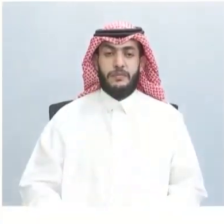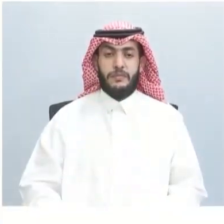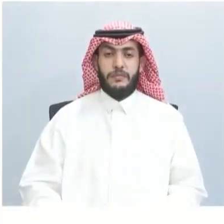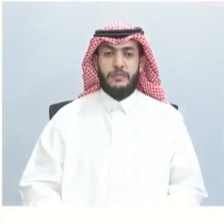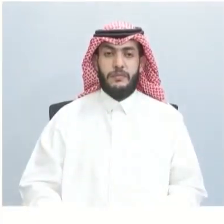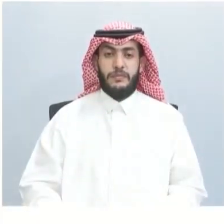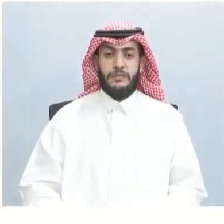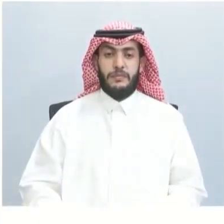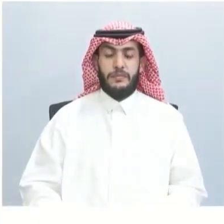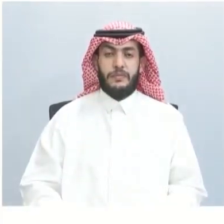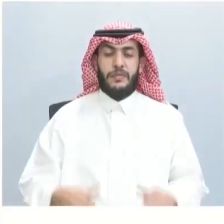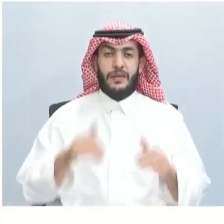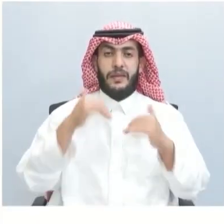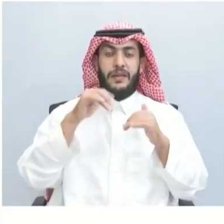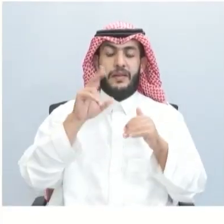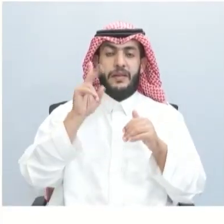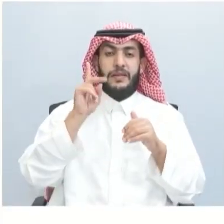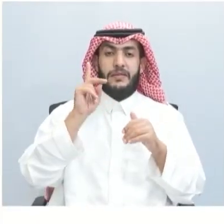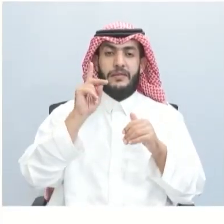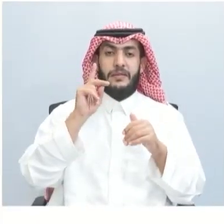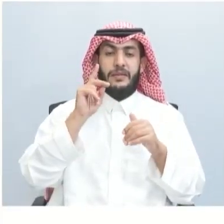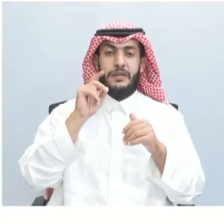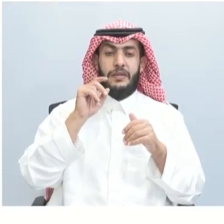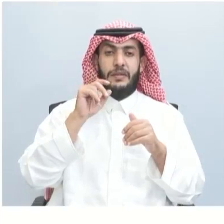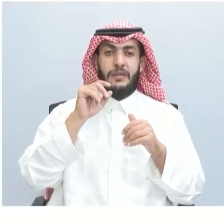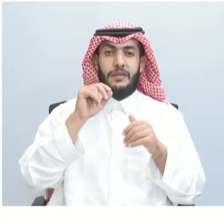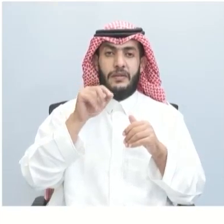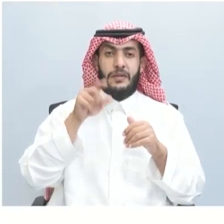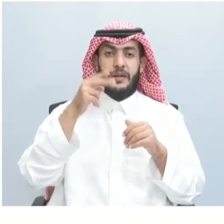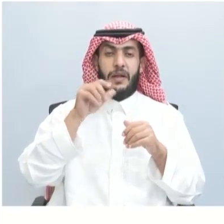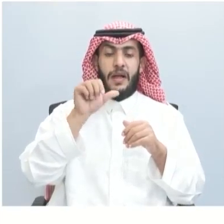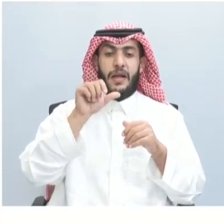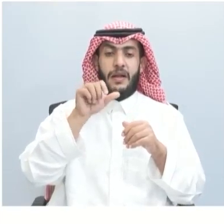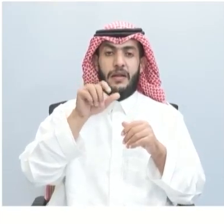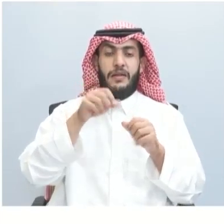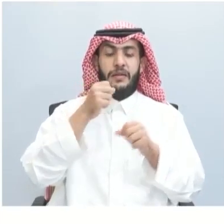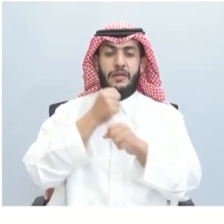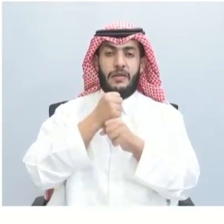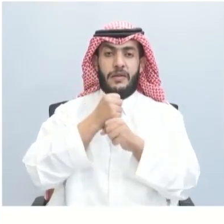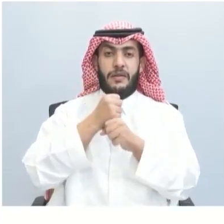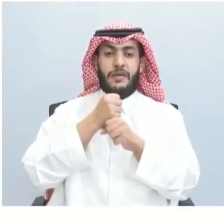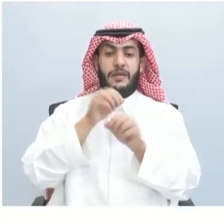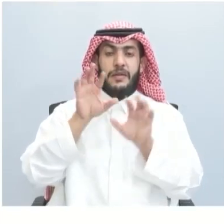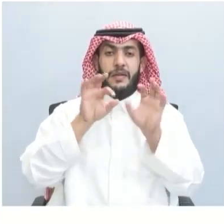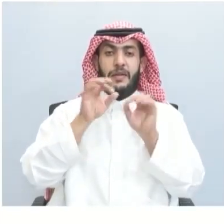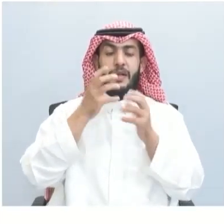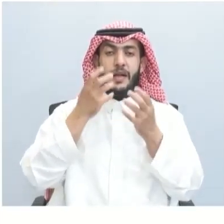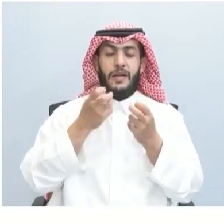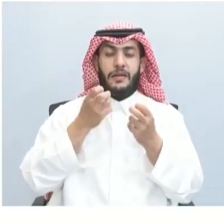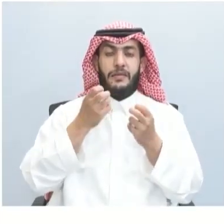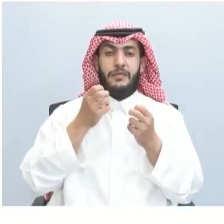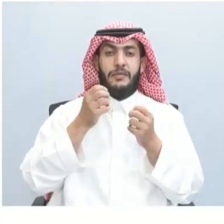المستخدم الطريقه الثانيه لعرض صفحه الكترونيه هي العرض من جانب العميل وهي الخيار الاقل